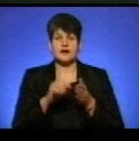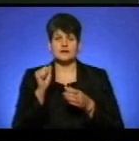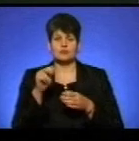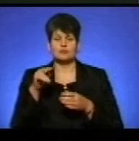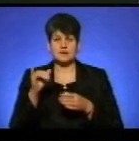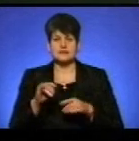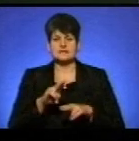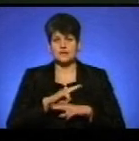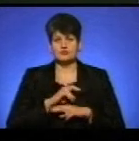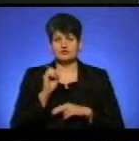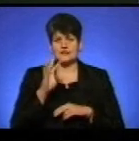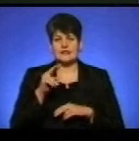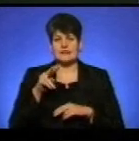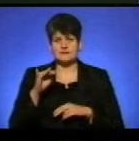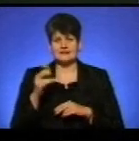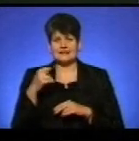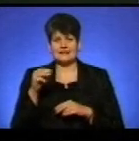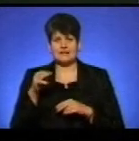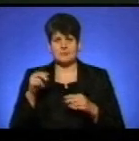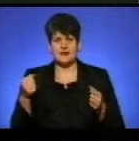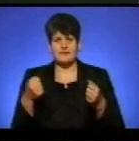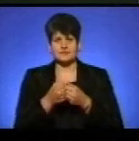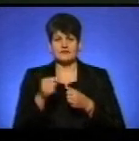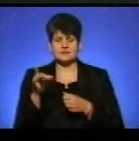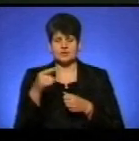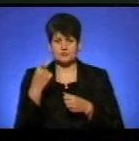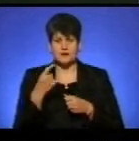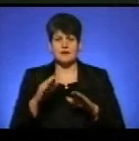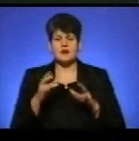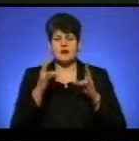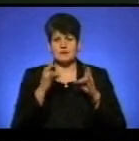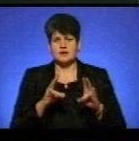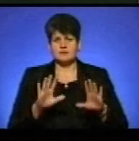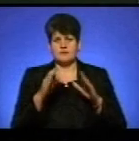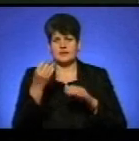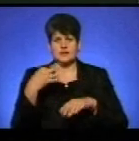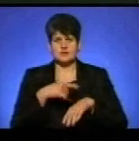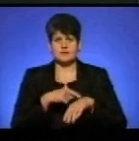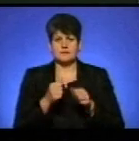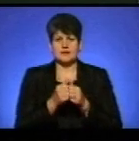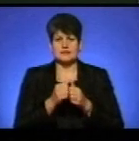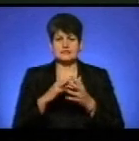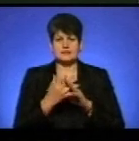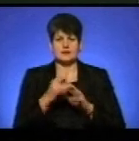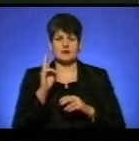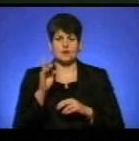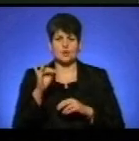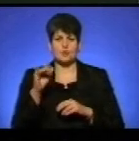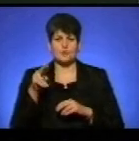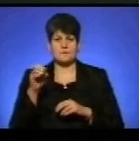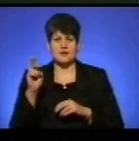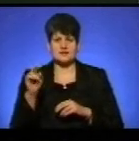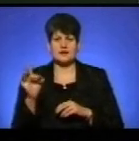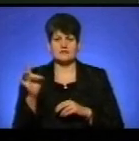Загинув 14 листопада у ТТП на Рівненщині. Аварія сталася о 15-й годині біля села Крупець Радивилівського району.